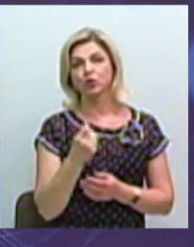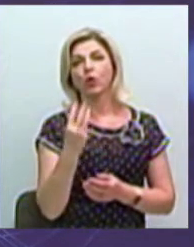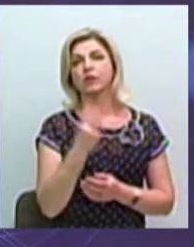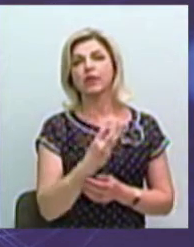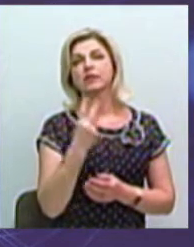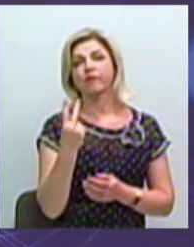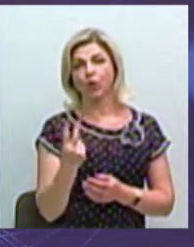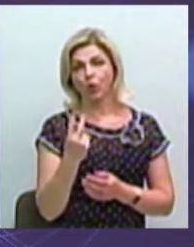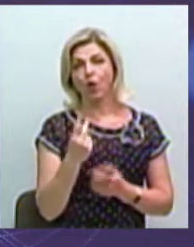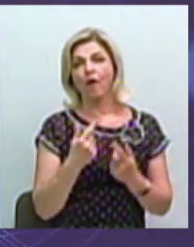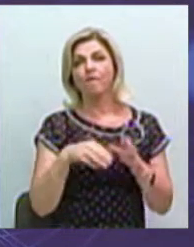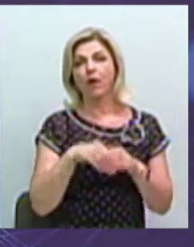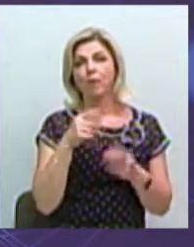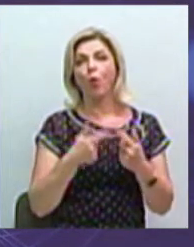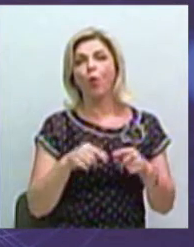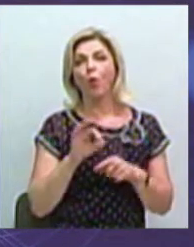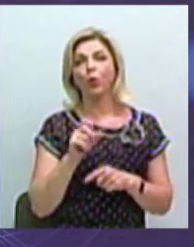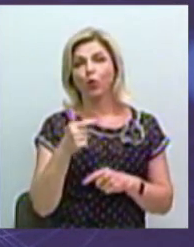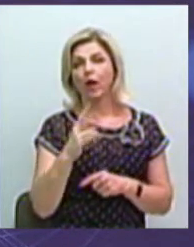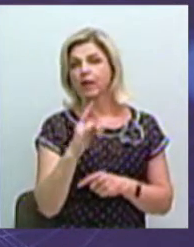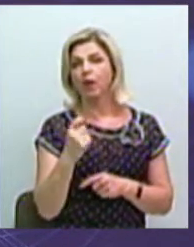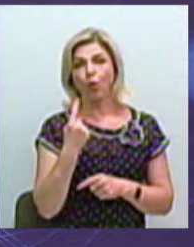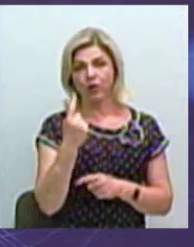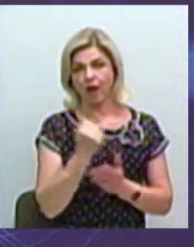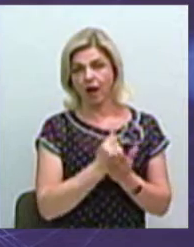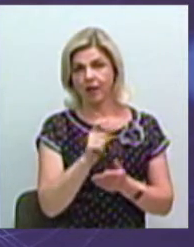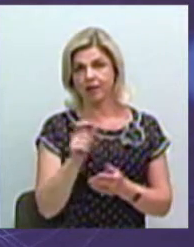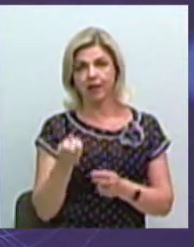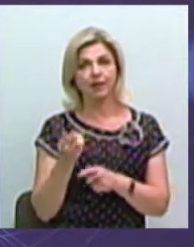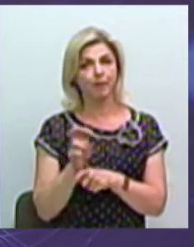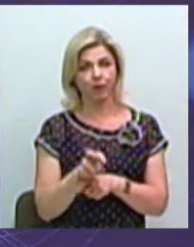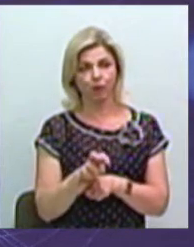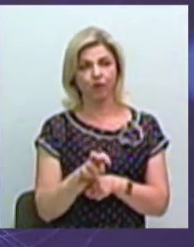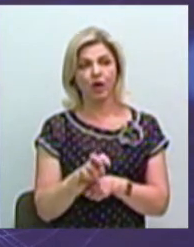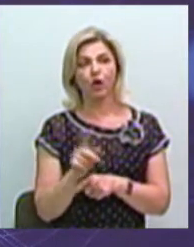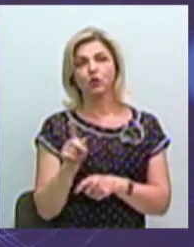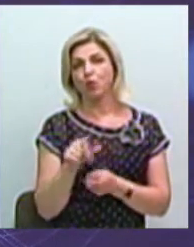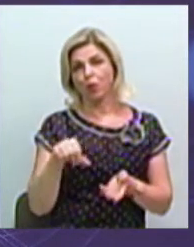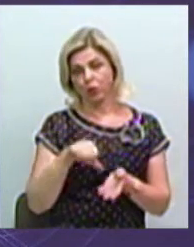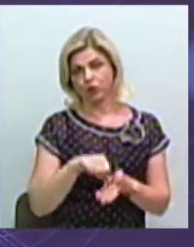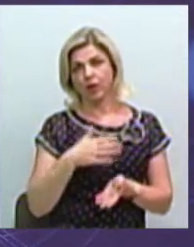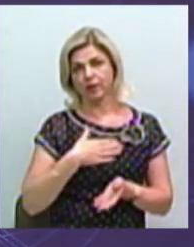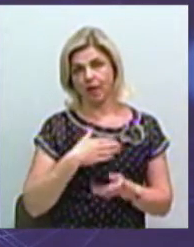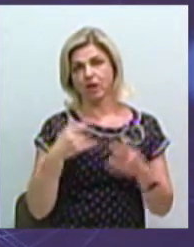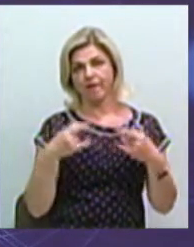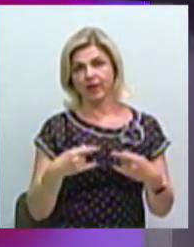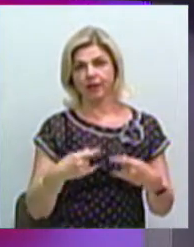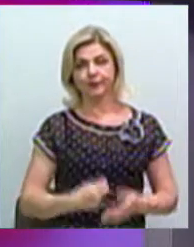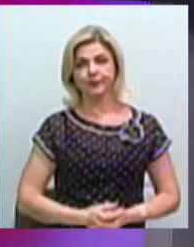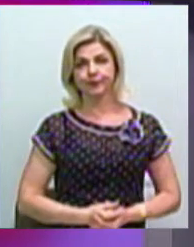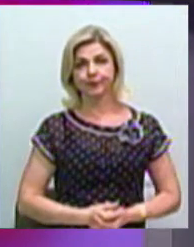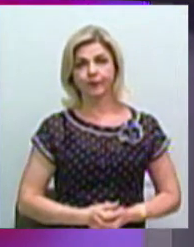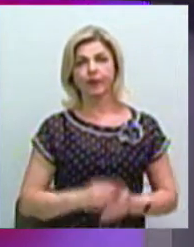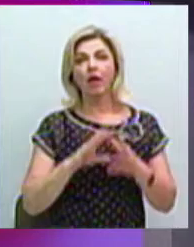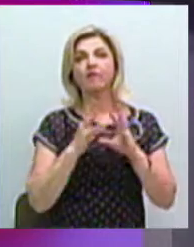132-му виборчому округу жоден з кандидатів не прибув, аби взяти участь в нашому ефірі.